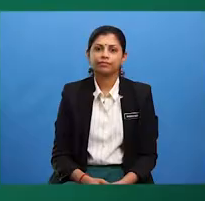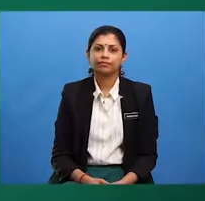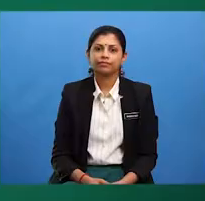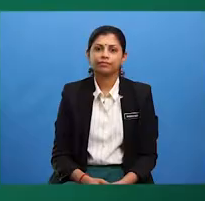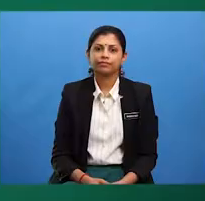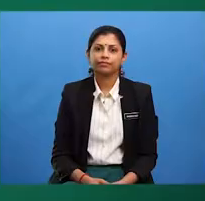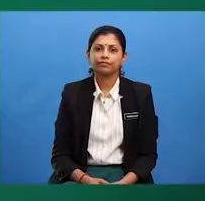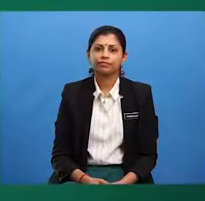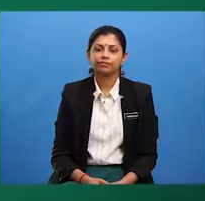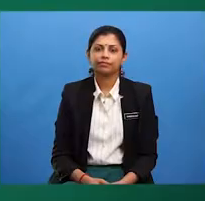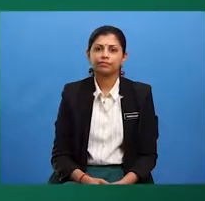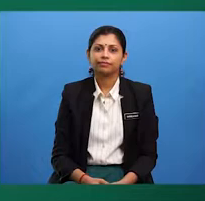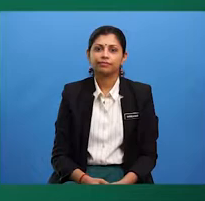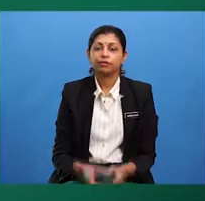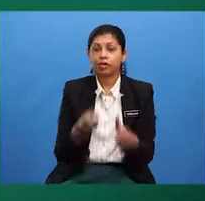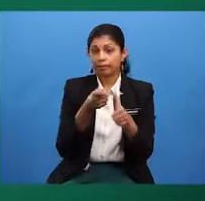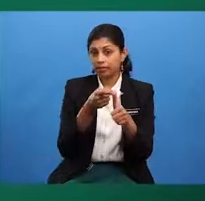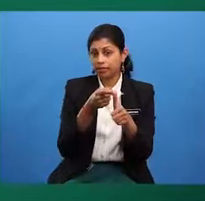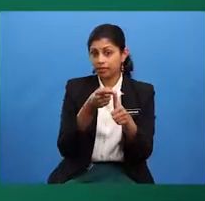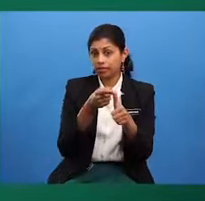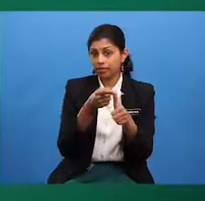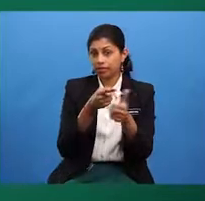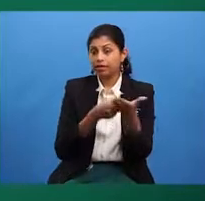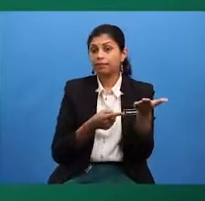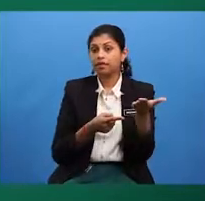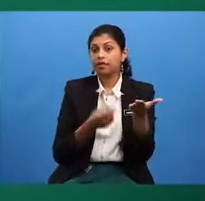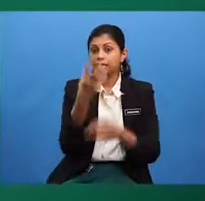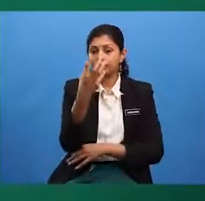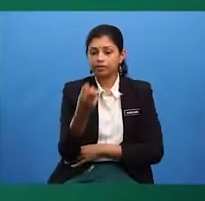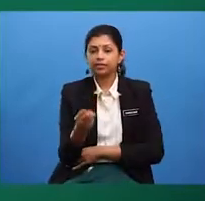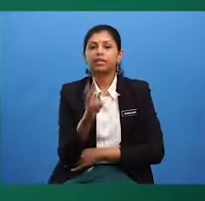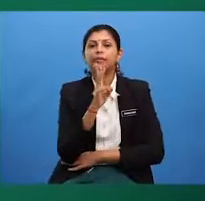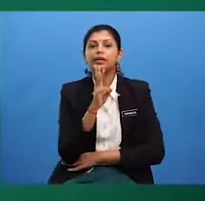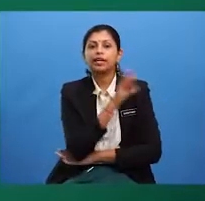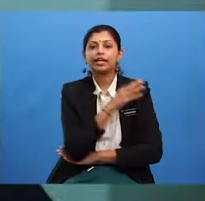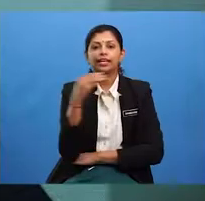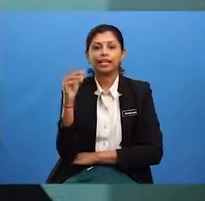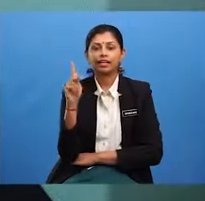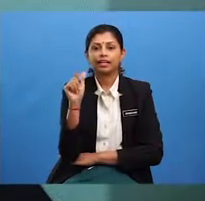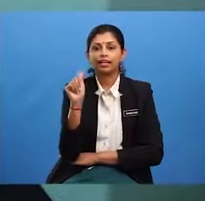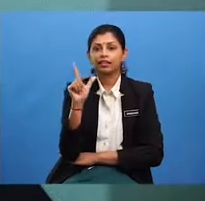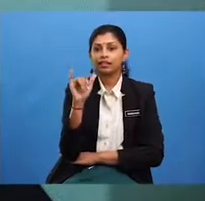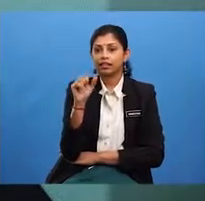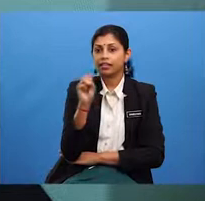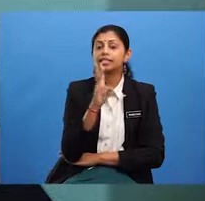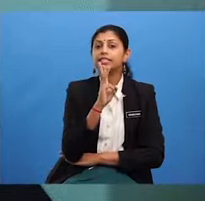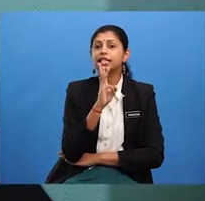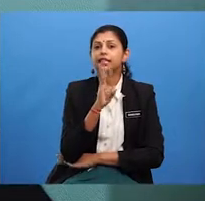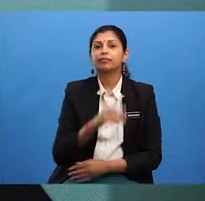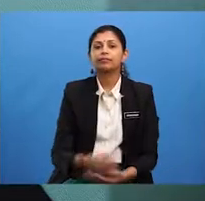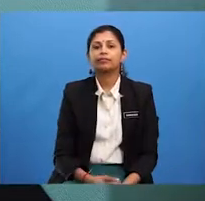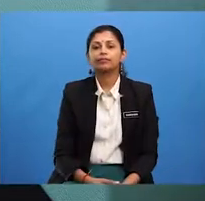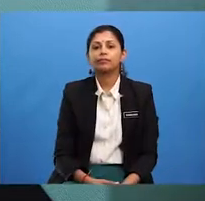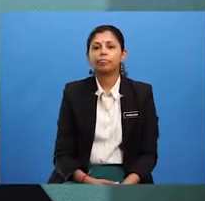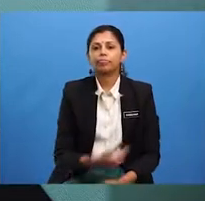Okey, baiklah. Aktiviti pertama, penyerap air dan kalis air. Masih ingatkah kamu